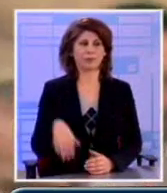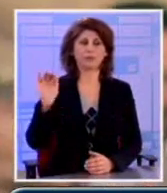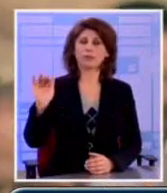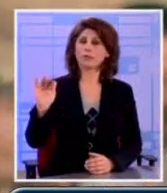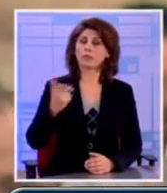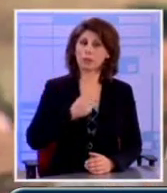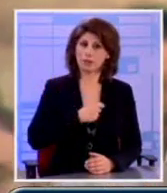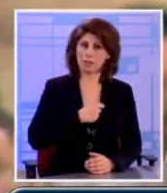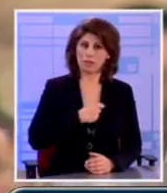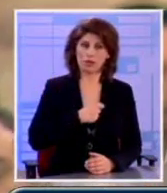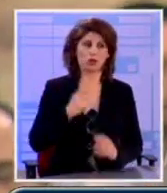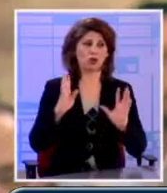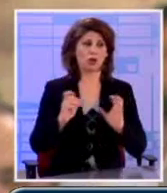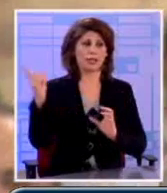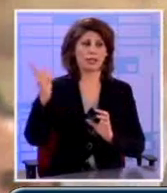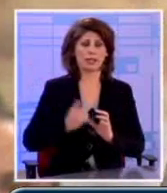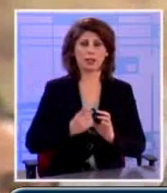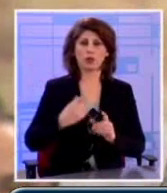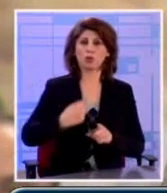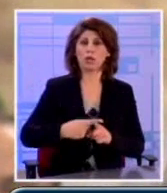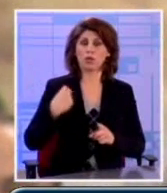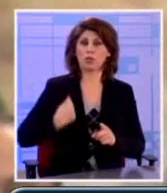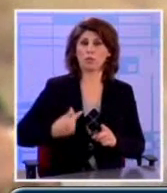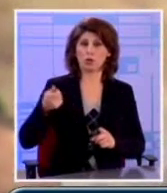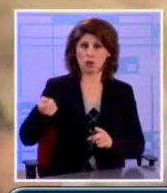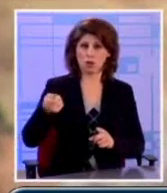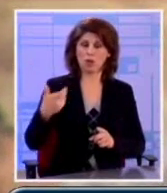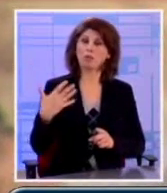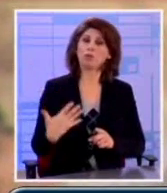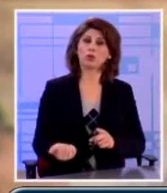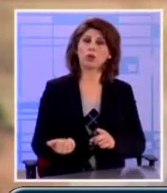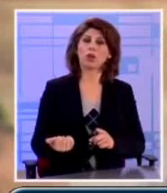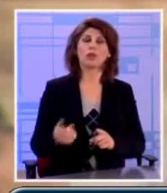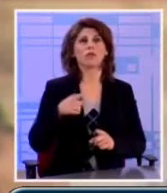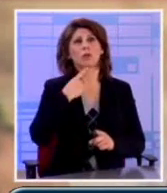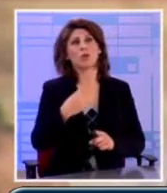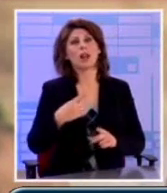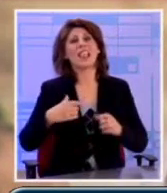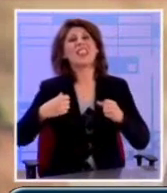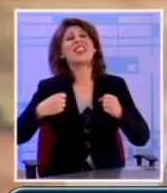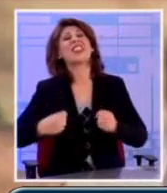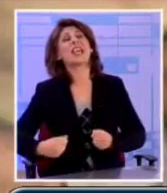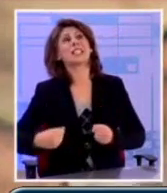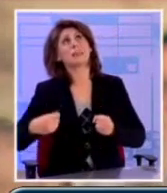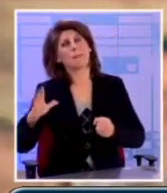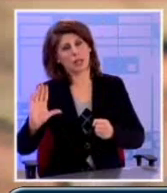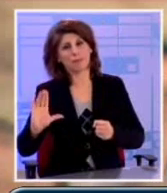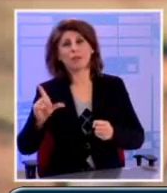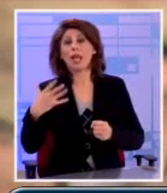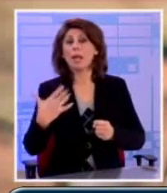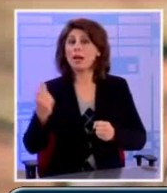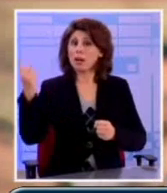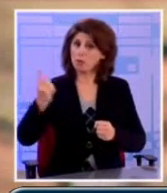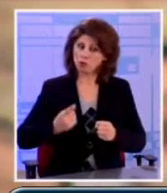θεωρείτε ότι στο 90% του ελληνικού δημόσιου χρέους που το κατέχουν πλέον οι επωνομαζόμενοι θεσμοί Υπάρχει ένα μέρος